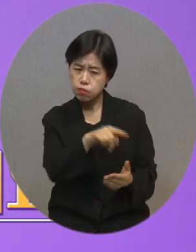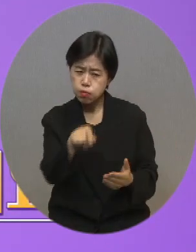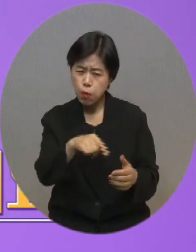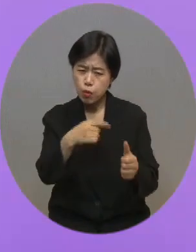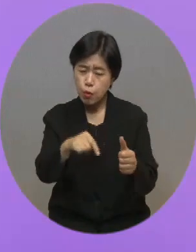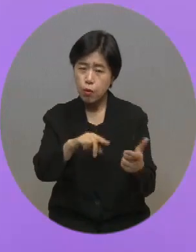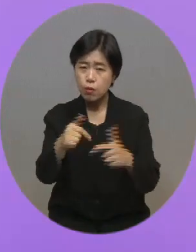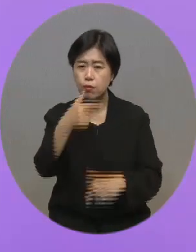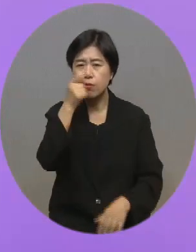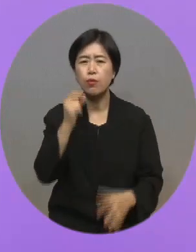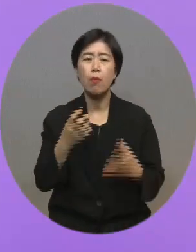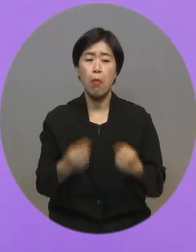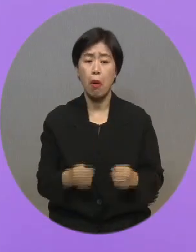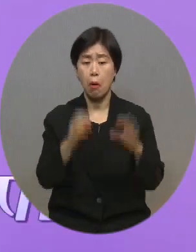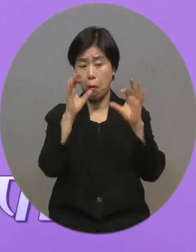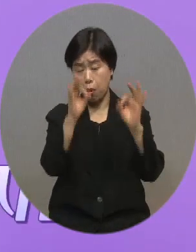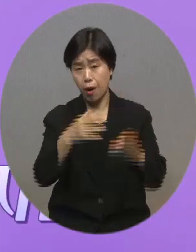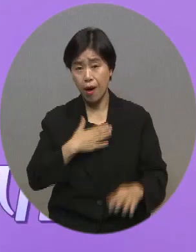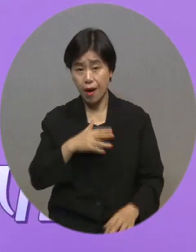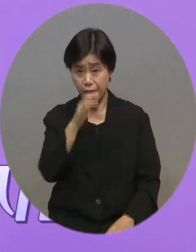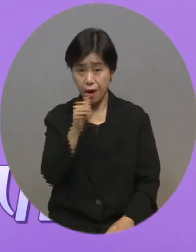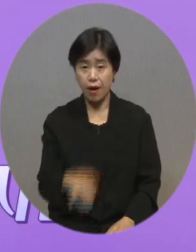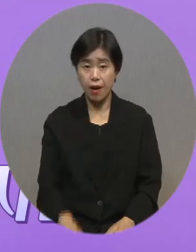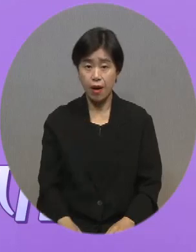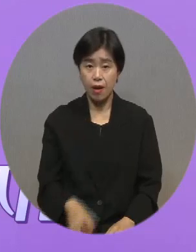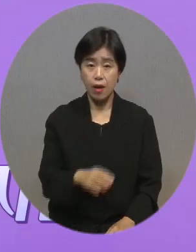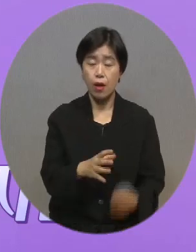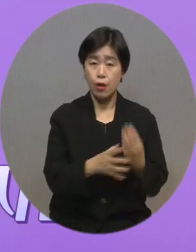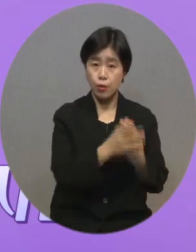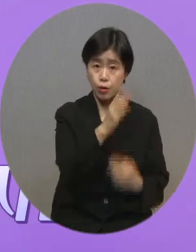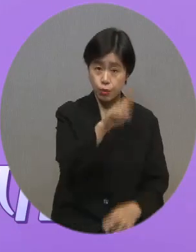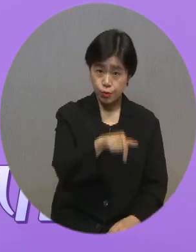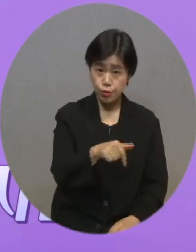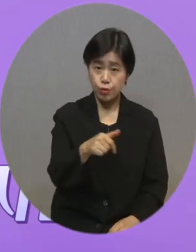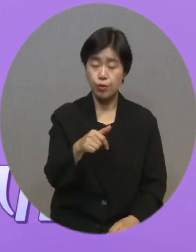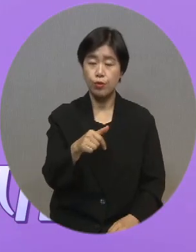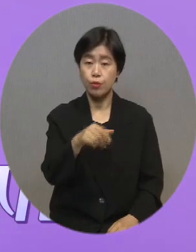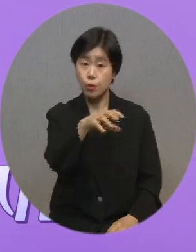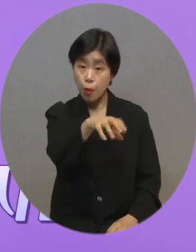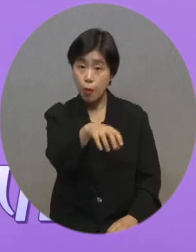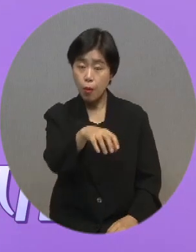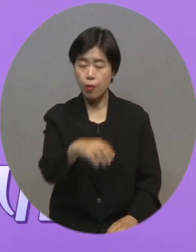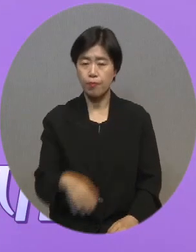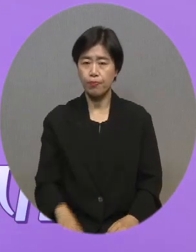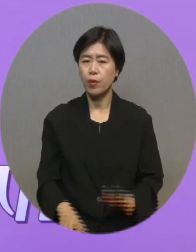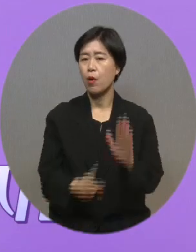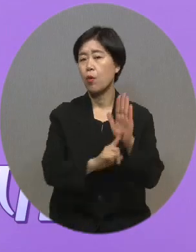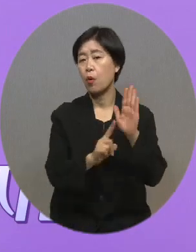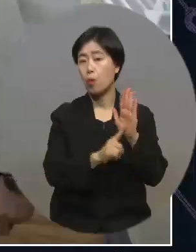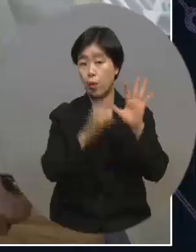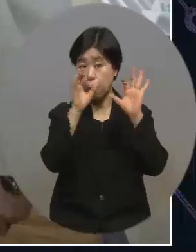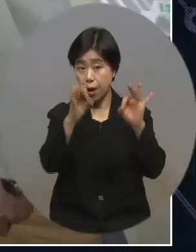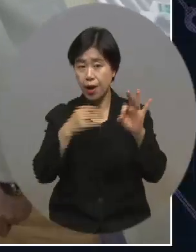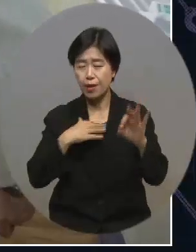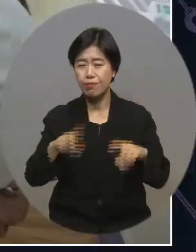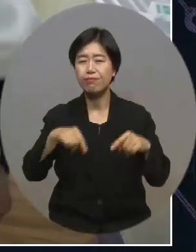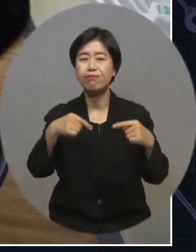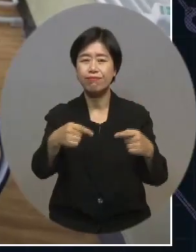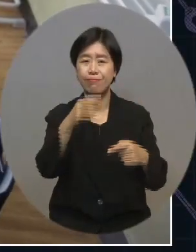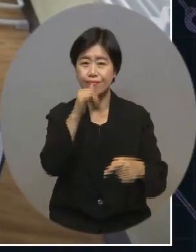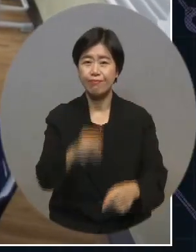알게 됐고 통일부 하나원 하나둘학교에서 파견교사를 모집한다는 공문을 보고 지원하게 되었습니다.